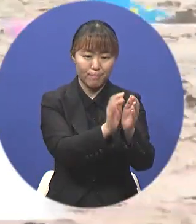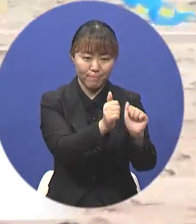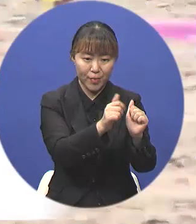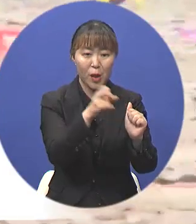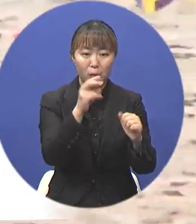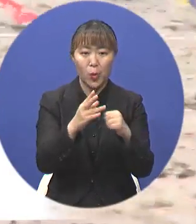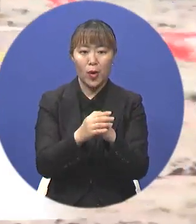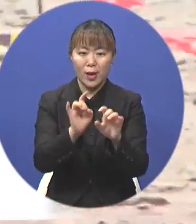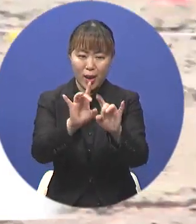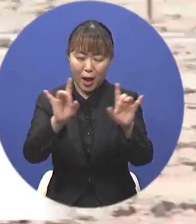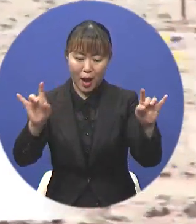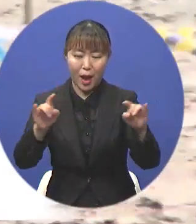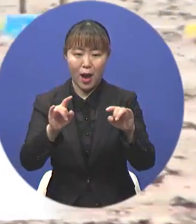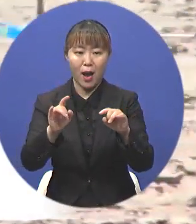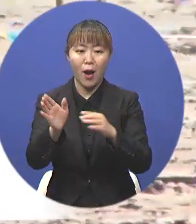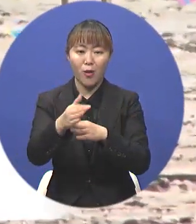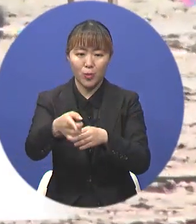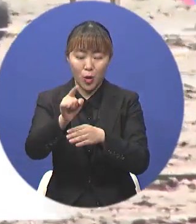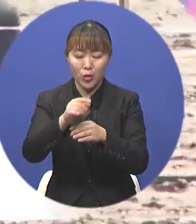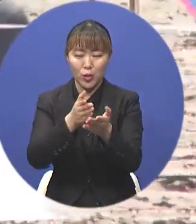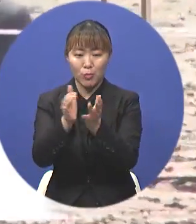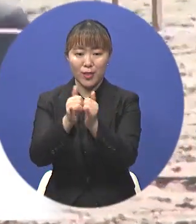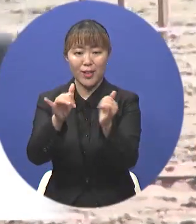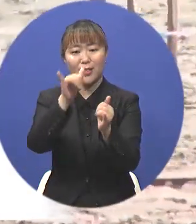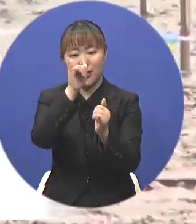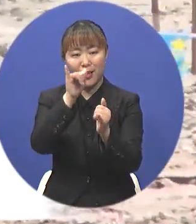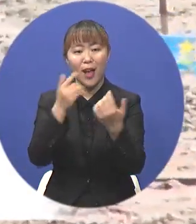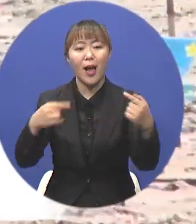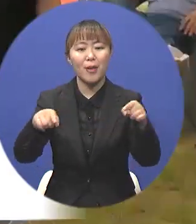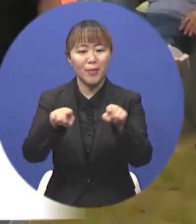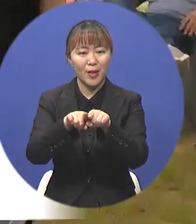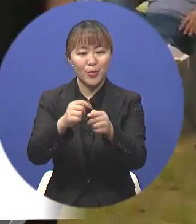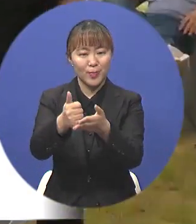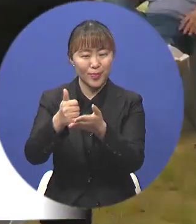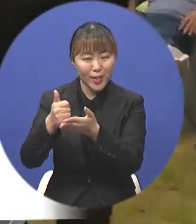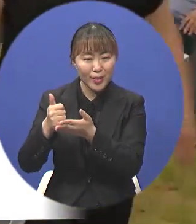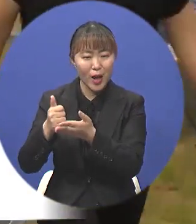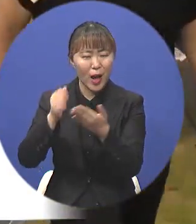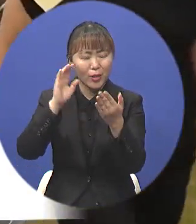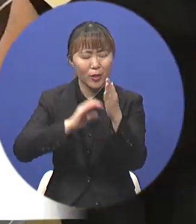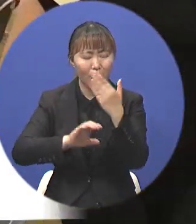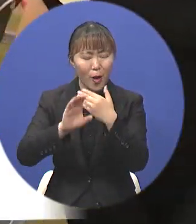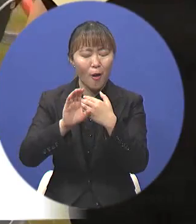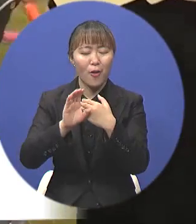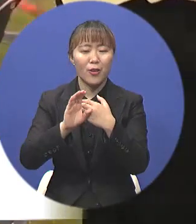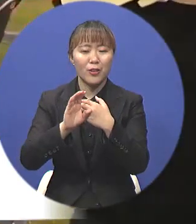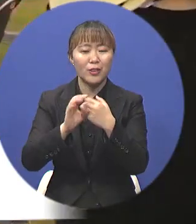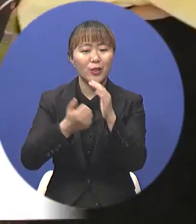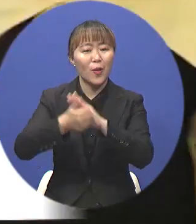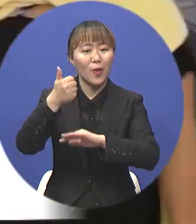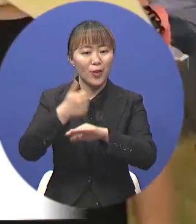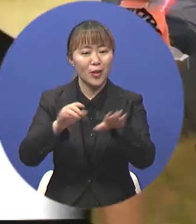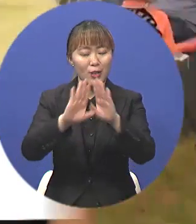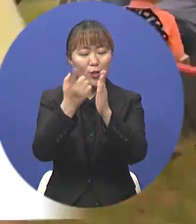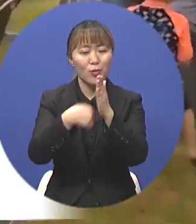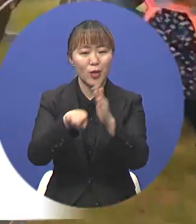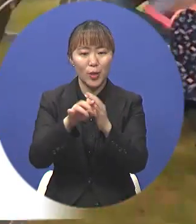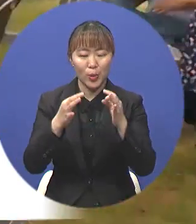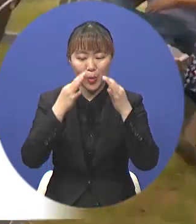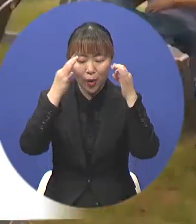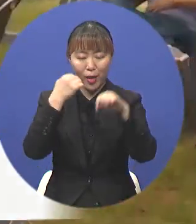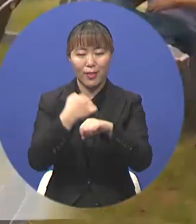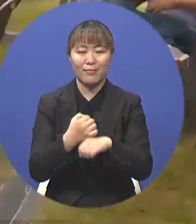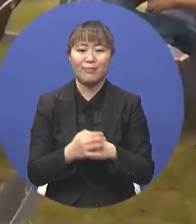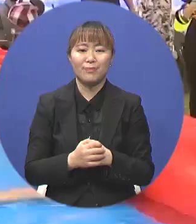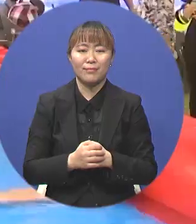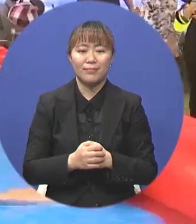또 각 어촌계에 전문가들이 있습니다. 그분들까지 초청해서 앞으로 더욱 성공리에 개최할 수 있도록 열심히 저희들